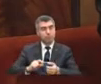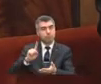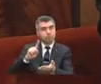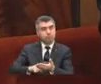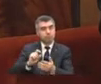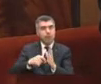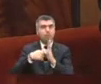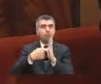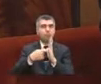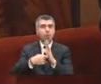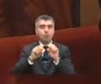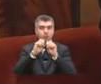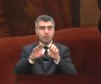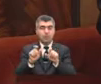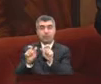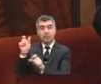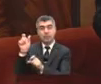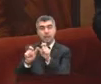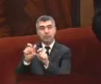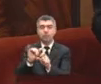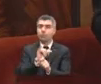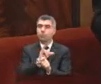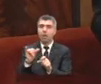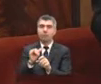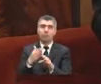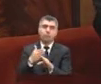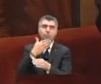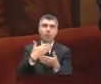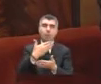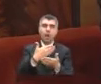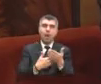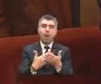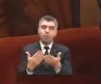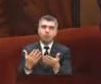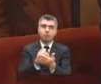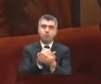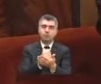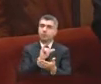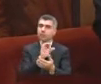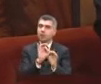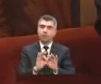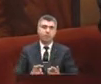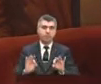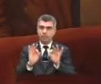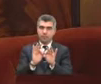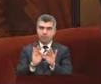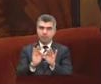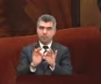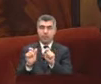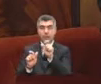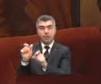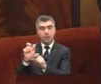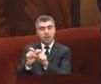المشروع، المواطن ما غاديش يبقى يحتاج يمشي يجيب شي ورقة اللي كاينة عند الإدارة أخرى، المواطن غادي تسهل